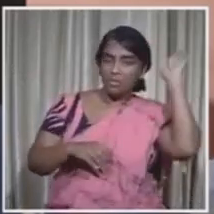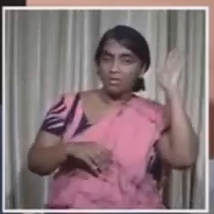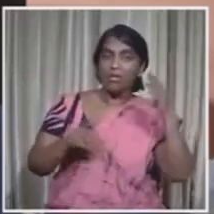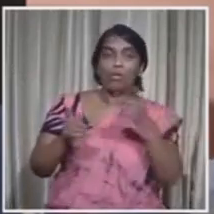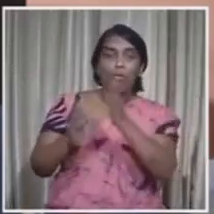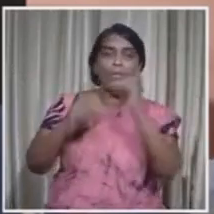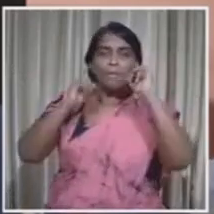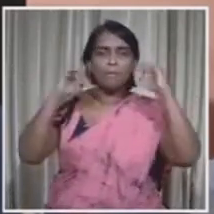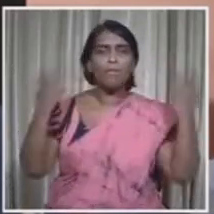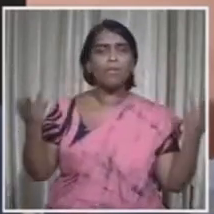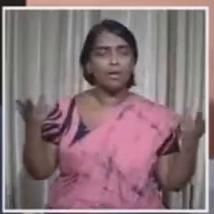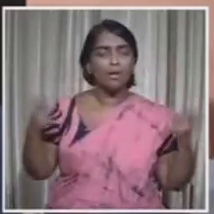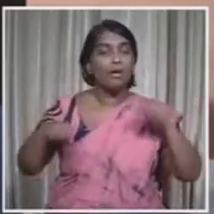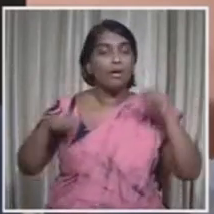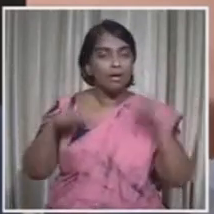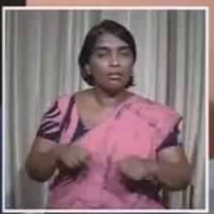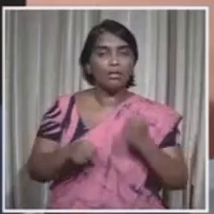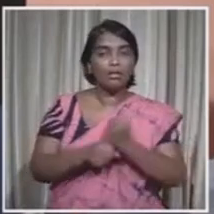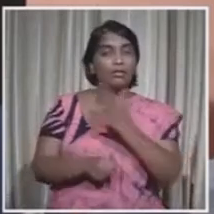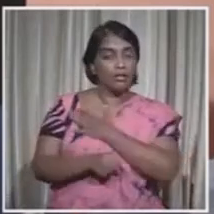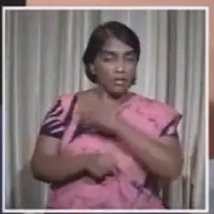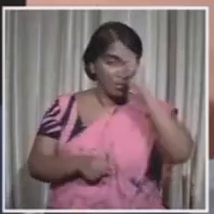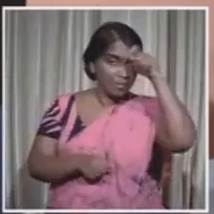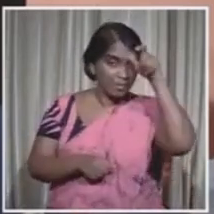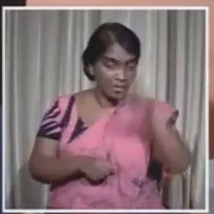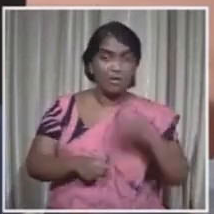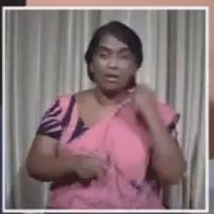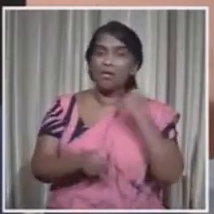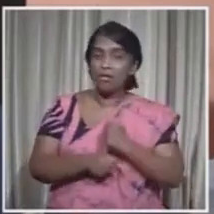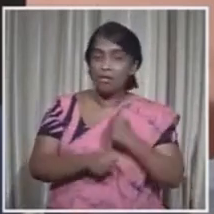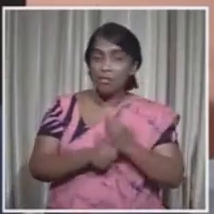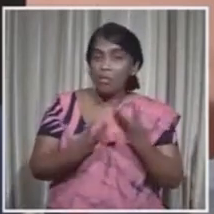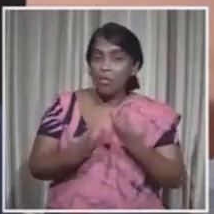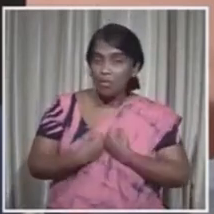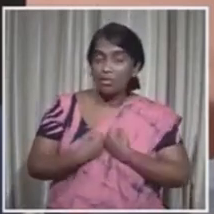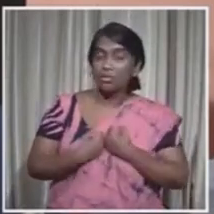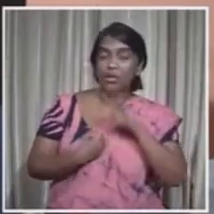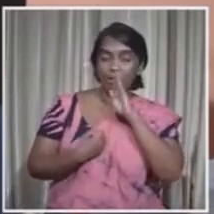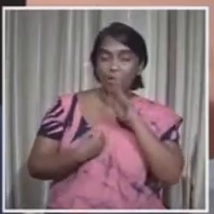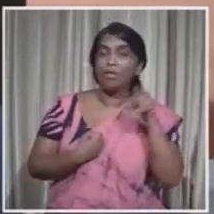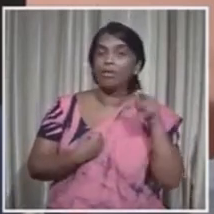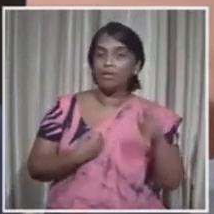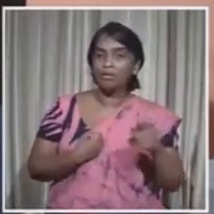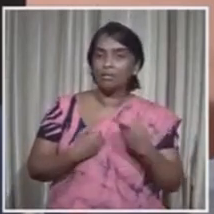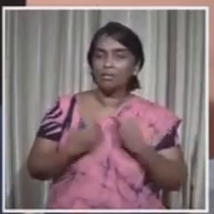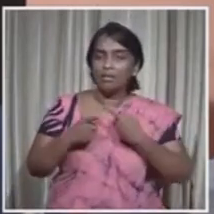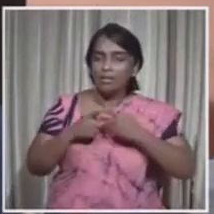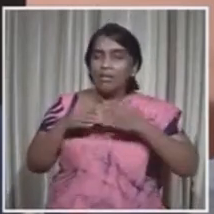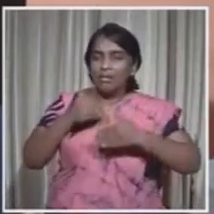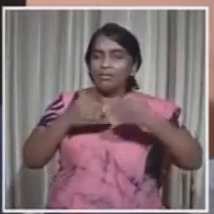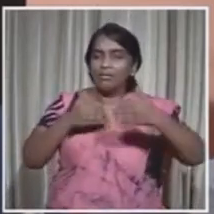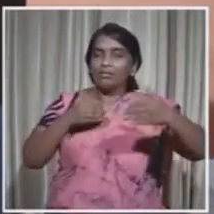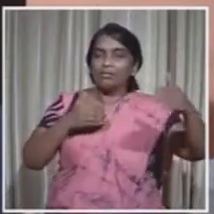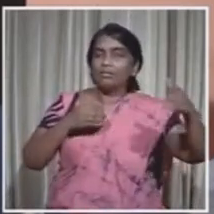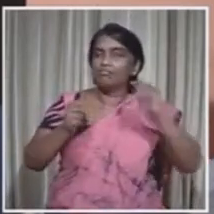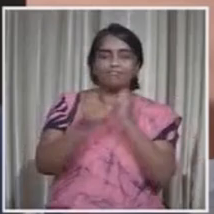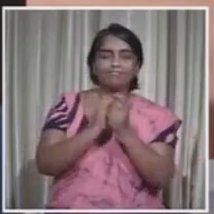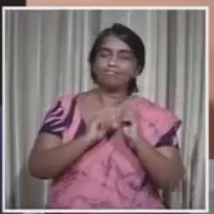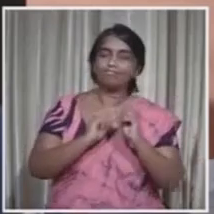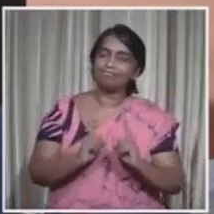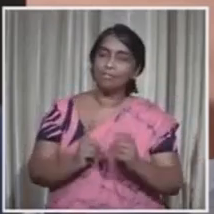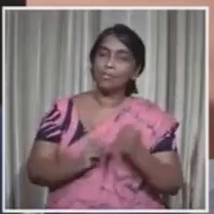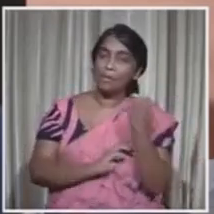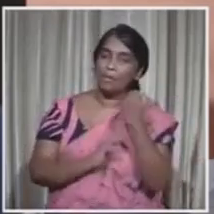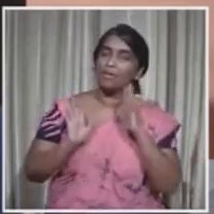දන්නේ නැහැ. අද ගෝඨාභය රාජපක්ෂ මහත්තයාටයි මේ ආණ්ඩුවටයි උන්ලා තියෙන එක්කෝ මේක ඇදලා ඇදලා ඇදලා කිසිම වෙනසක් වෙන්නේ නැතිව තමන් බලේ